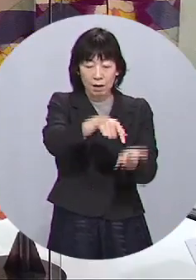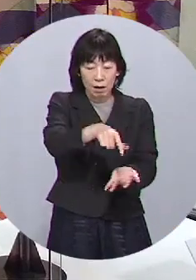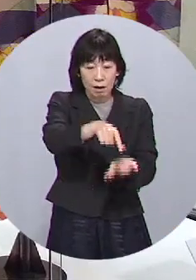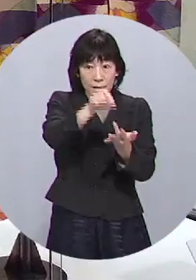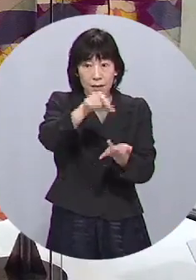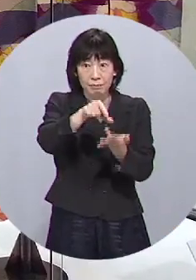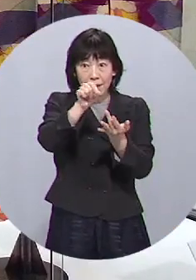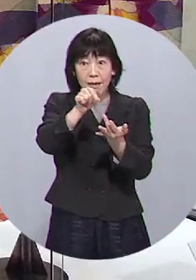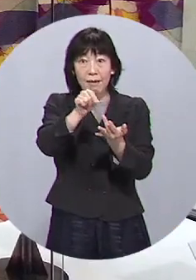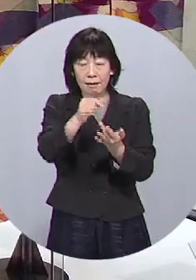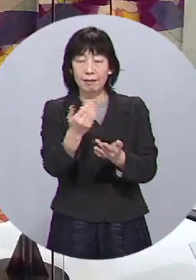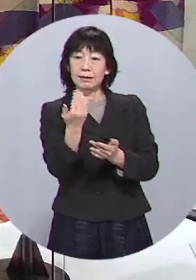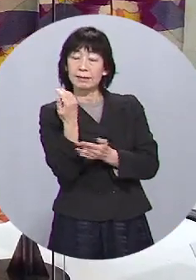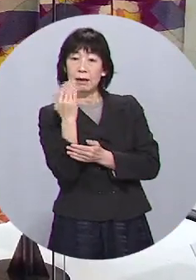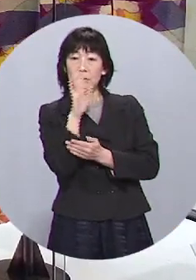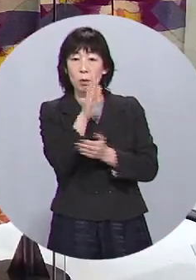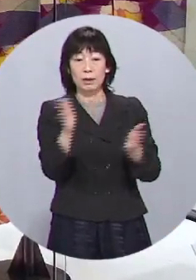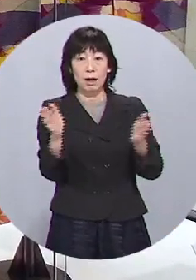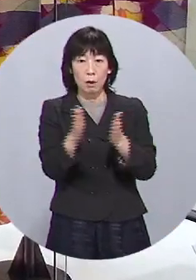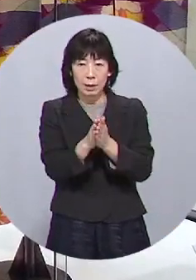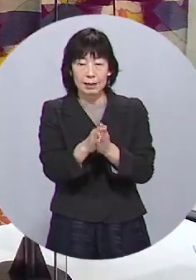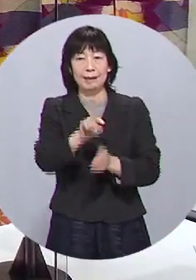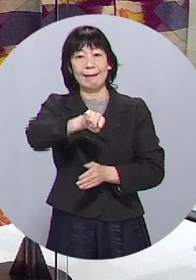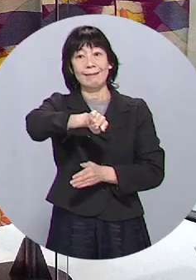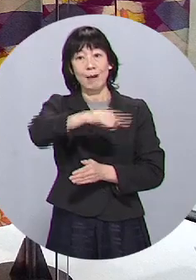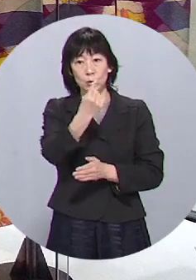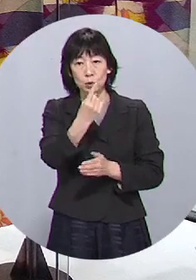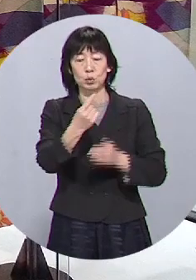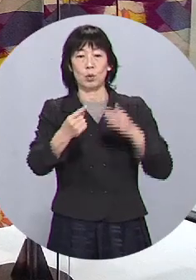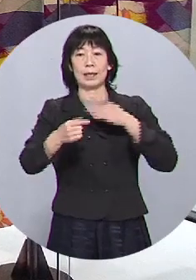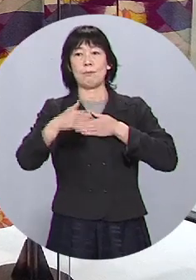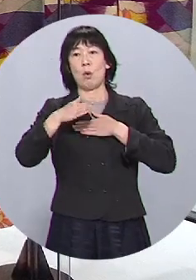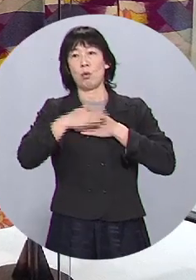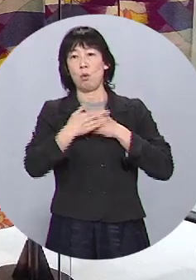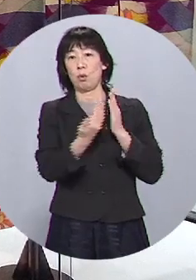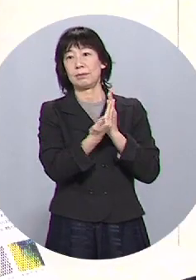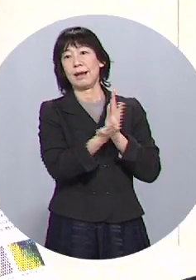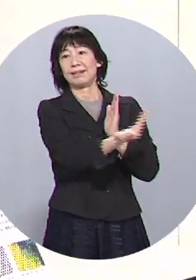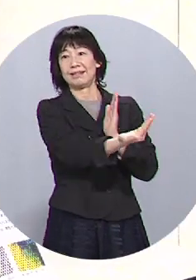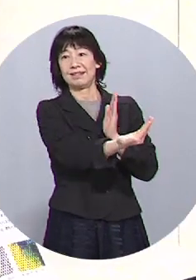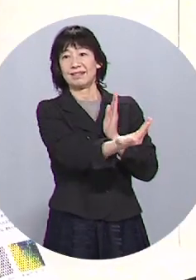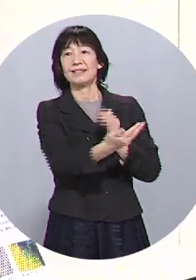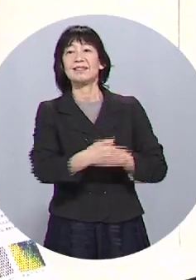では前期後期合わせておよそ100点の着物を展示しています。